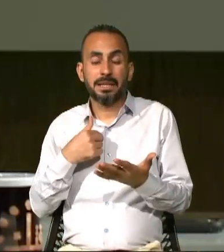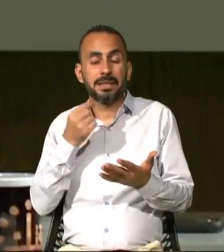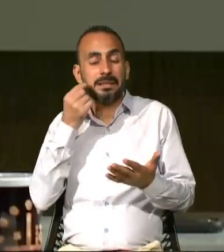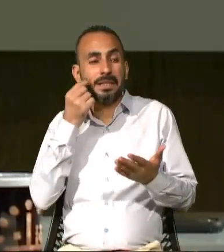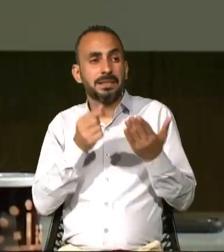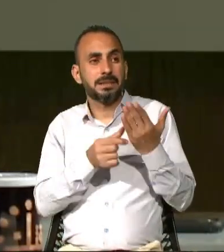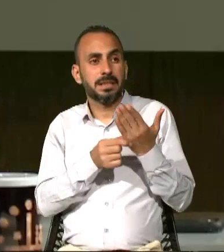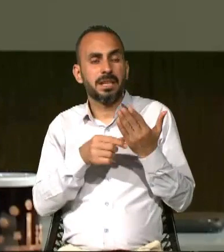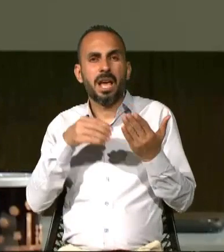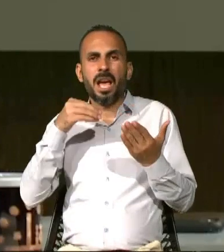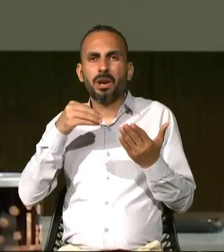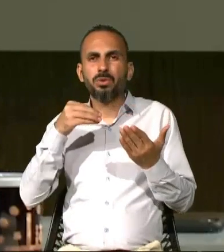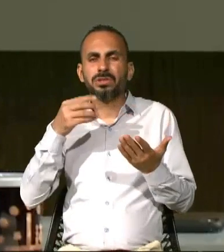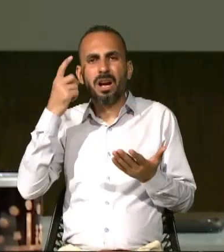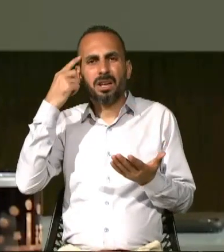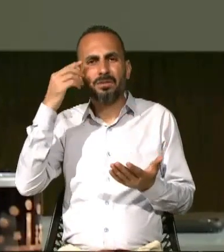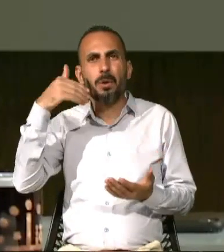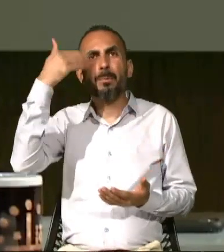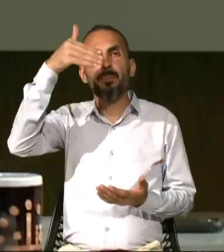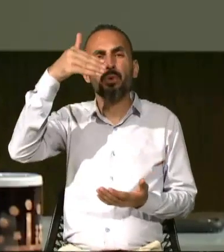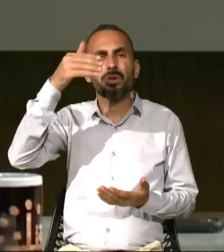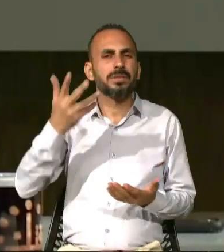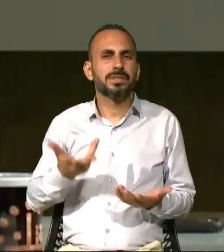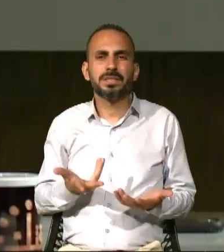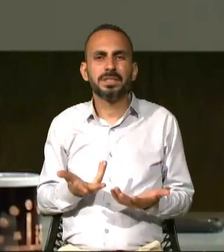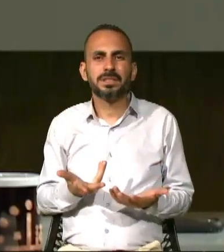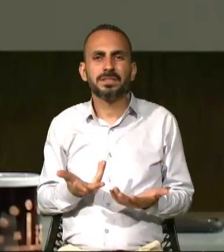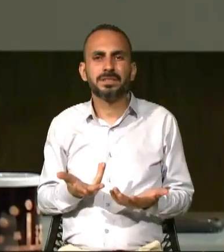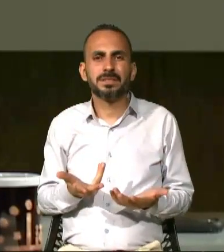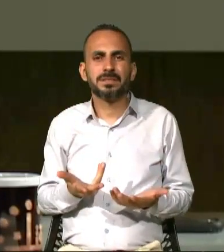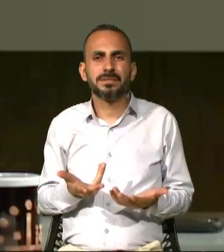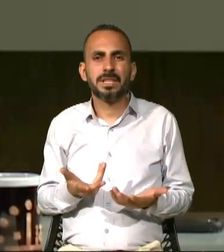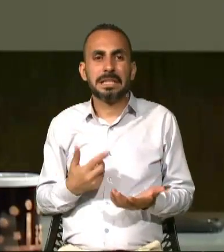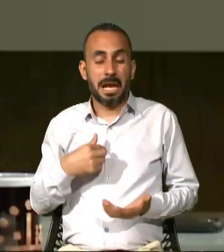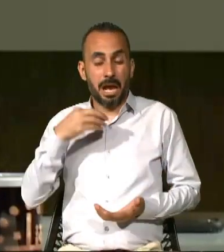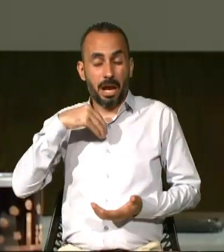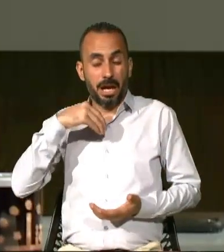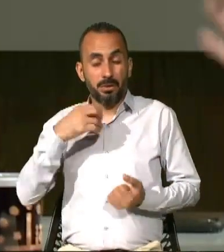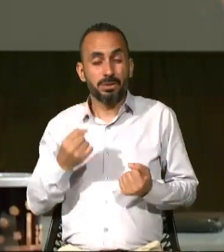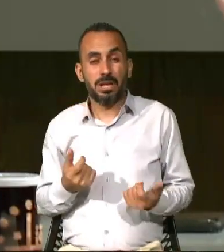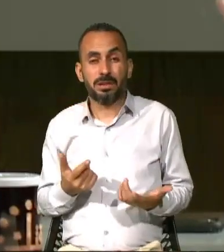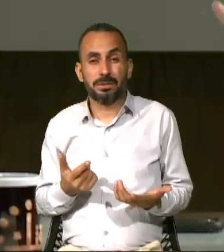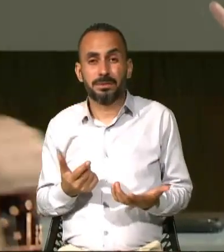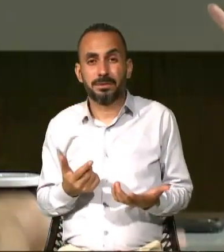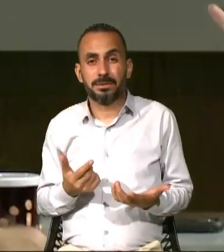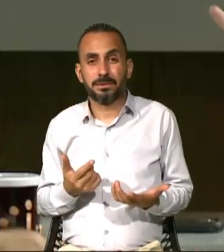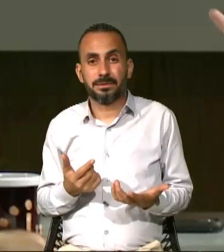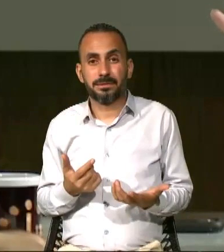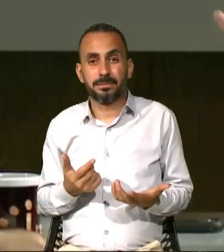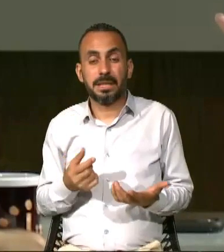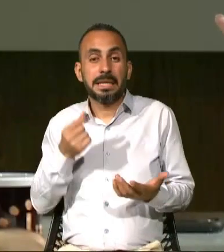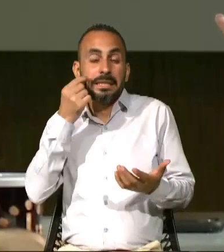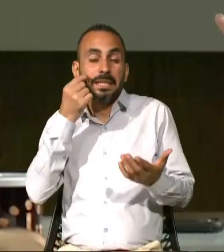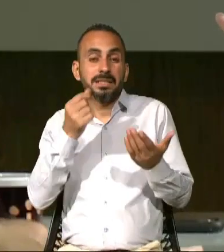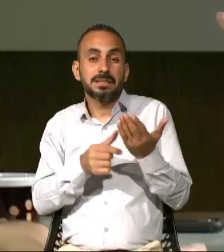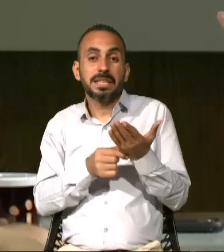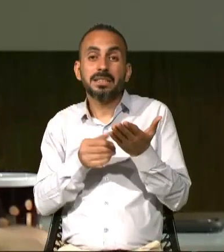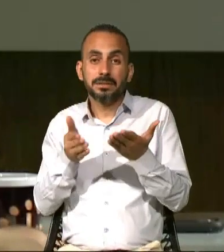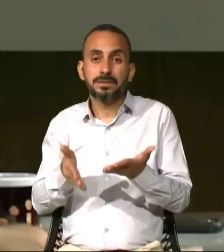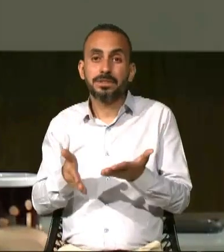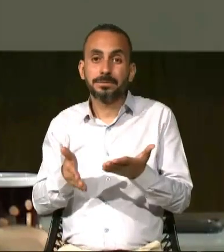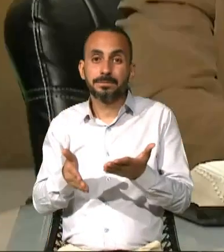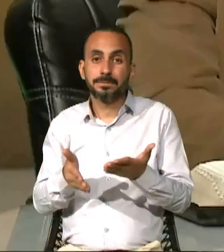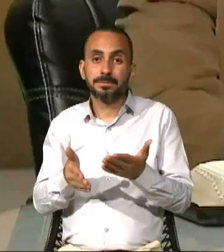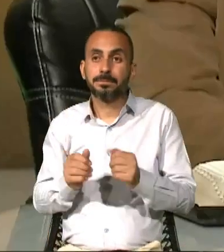وبحب او اعرف بكره في ايه. انا عندي كده الغريزه دي هموت على بكره. اهو اهو اهو